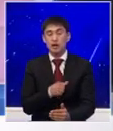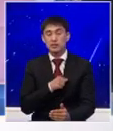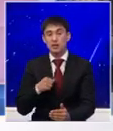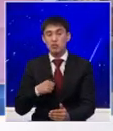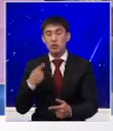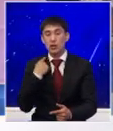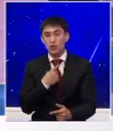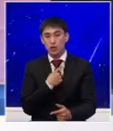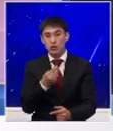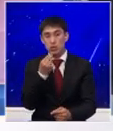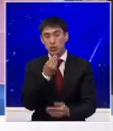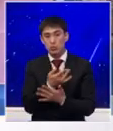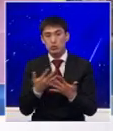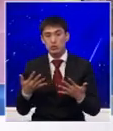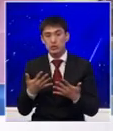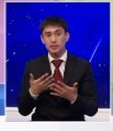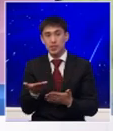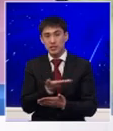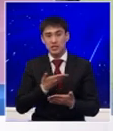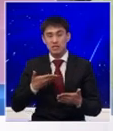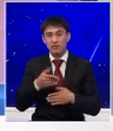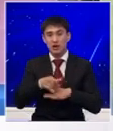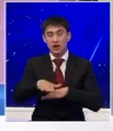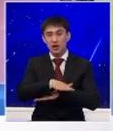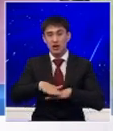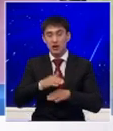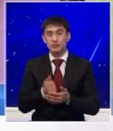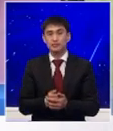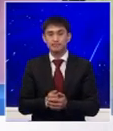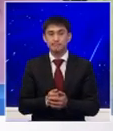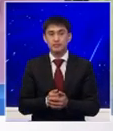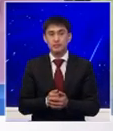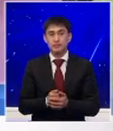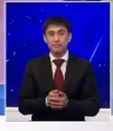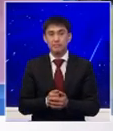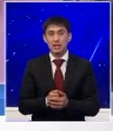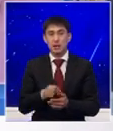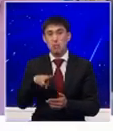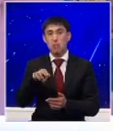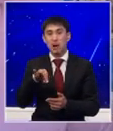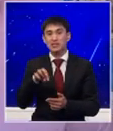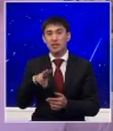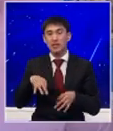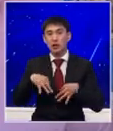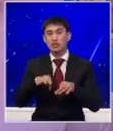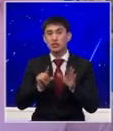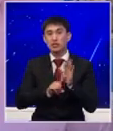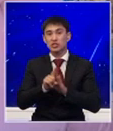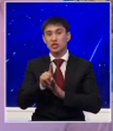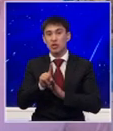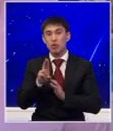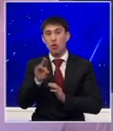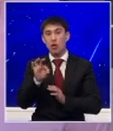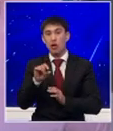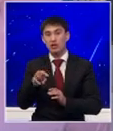а продукция получается с нашего края. Так как пасека на колесах, мы начинаем с куголов